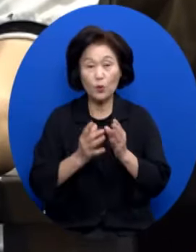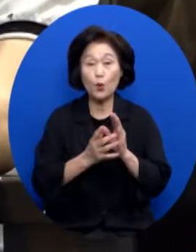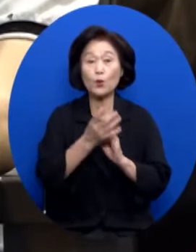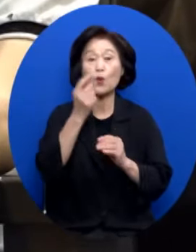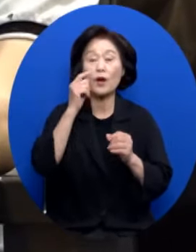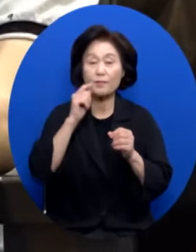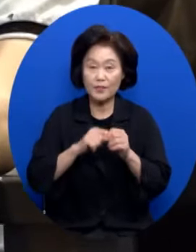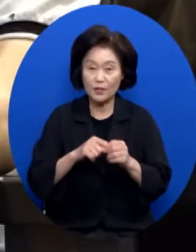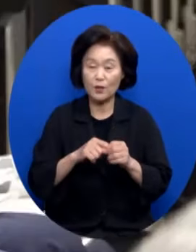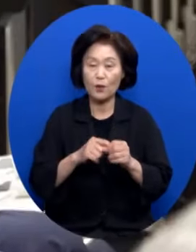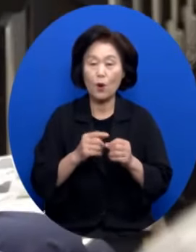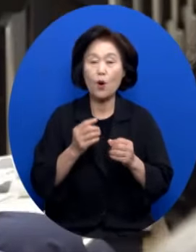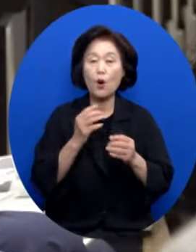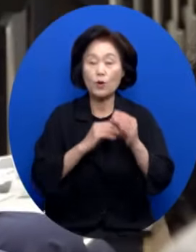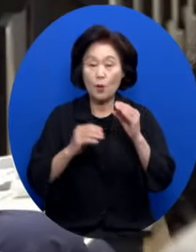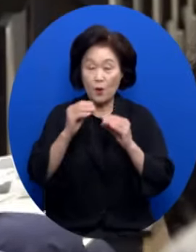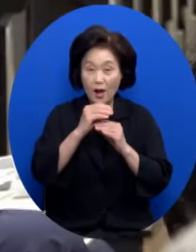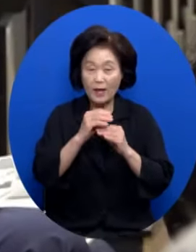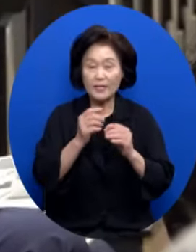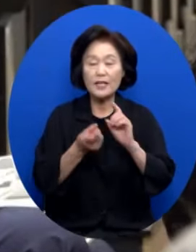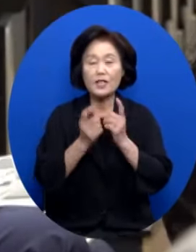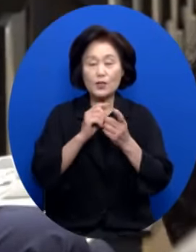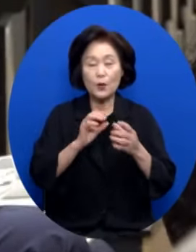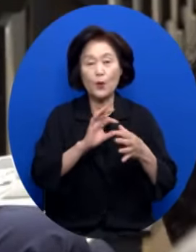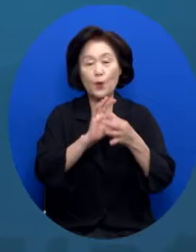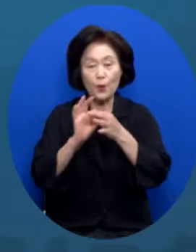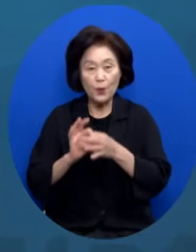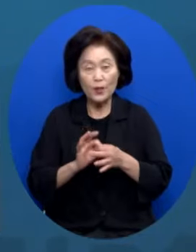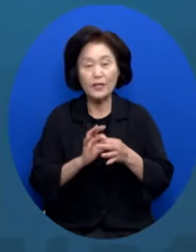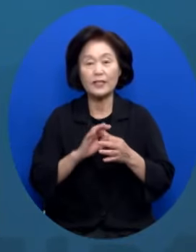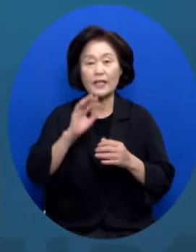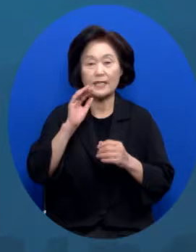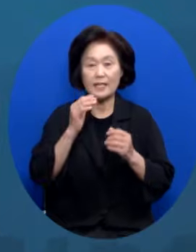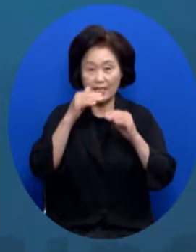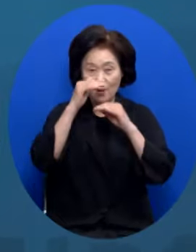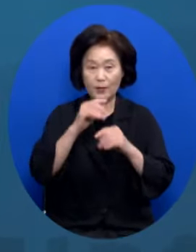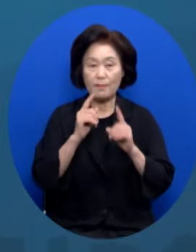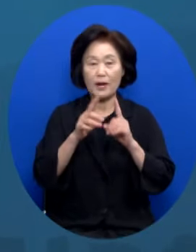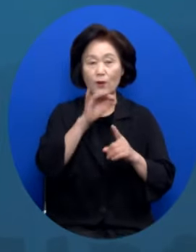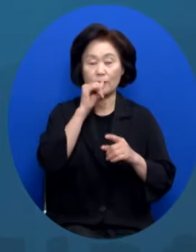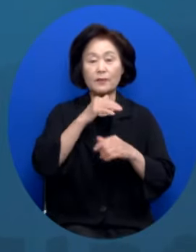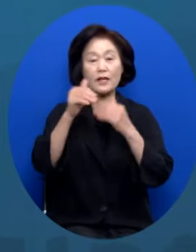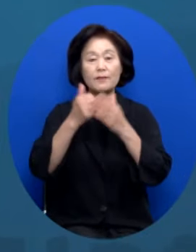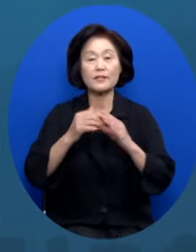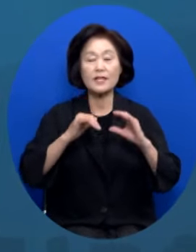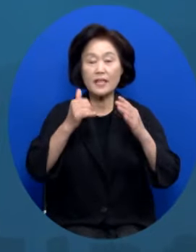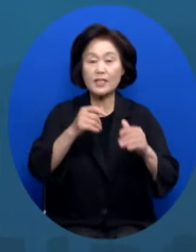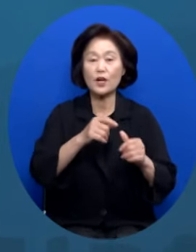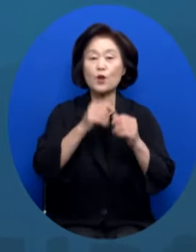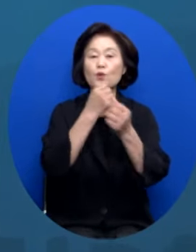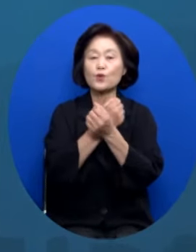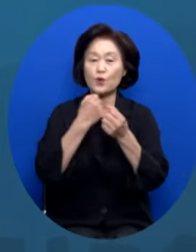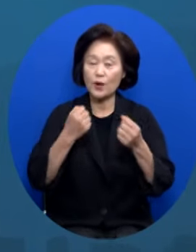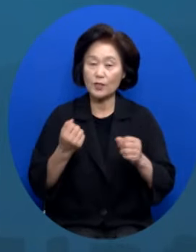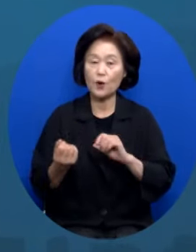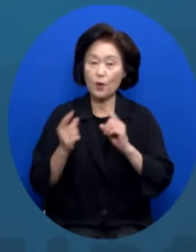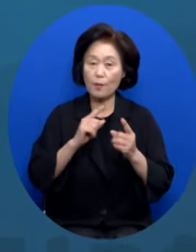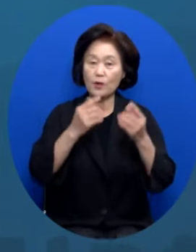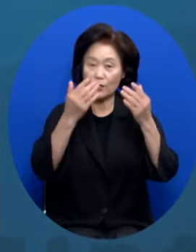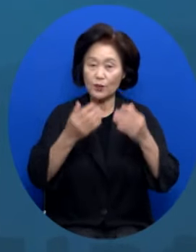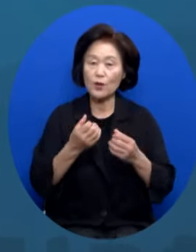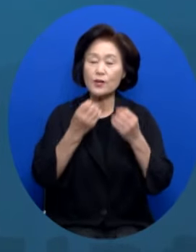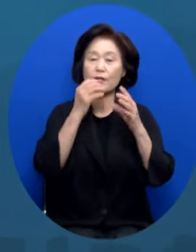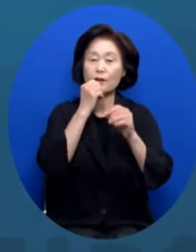통합적이고 상호 보완적인 관계란 겁니다. 하나님께서 세상을 구속하시고 회복시키시고 새롭게 만드시는 그